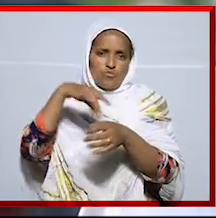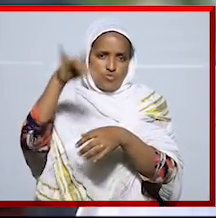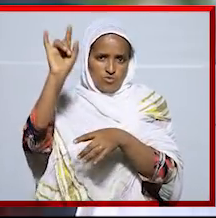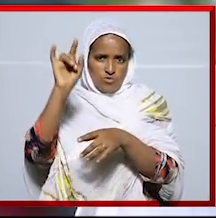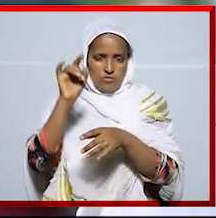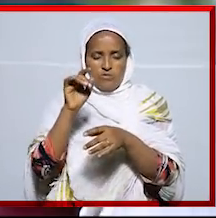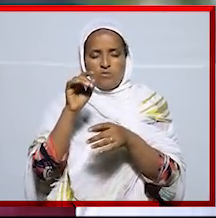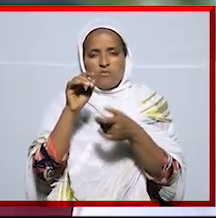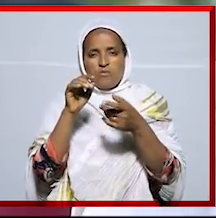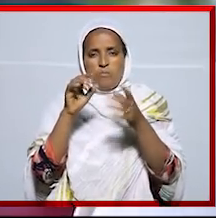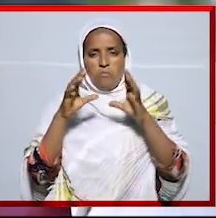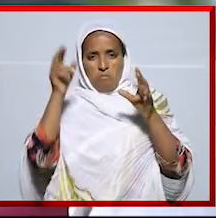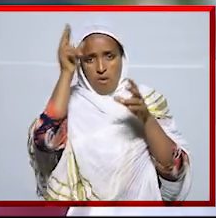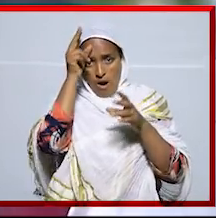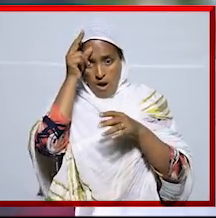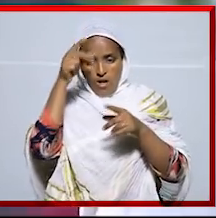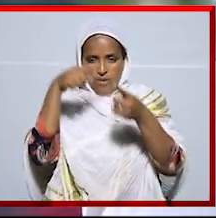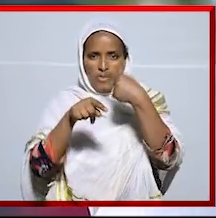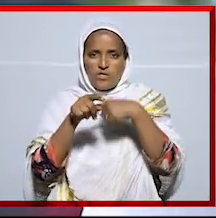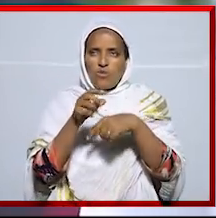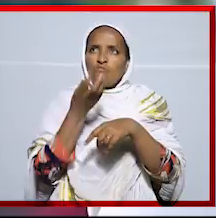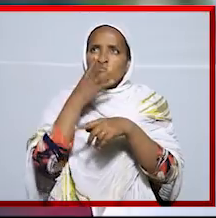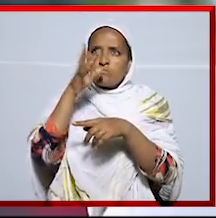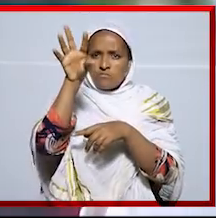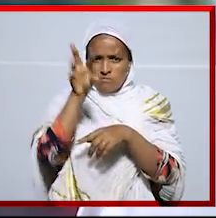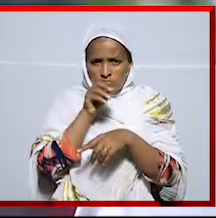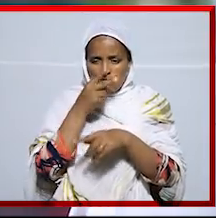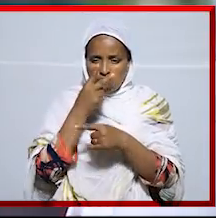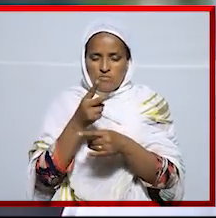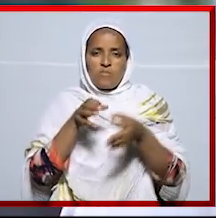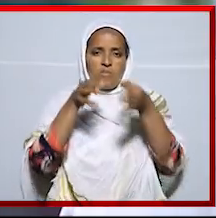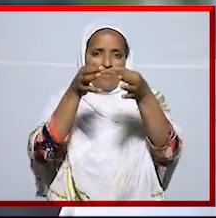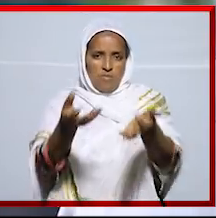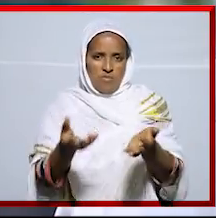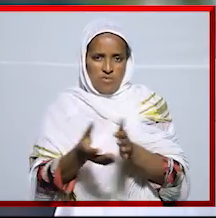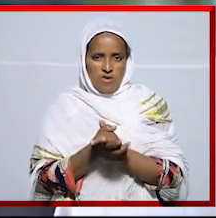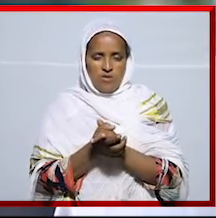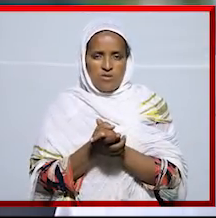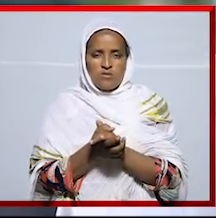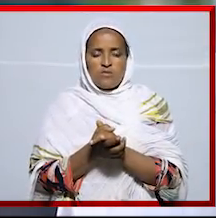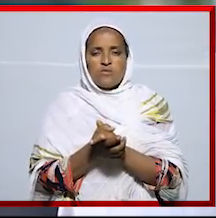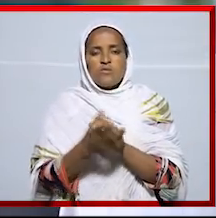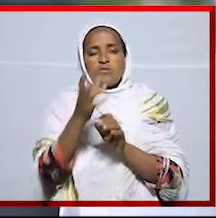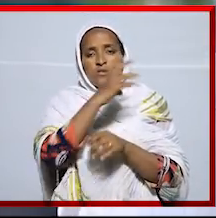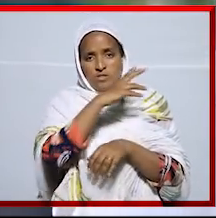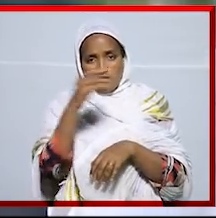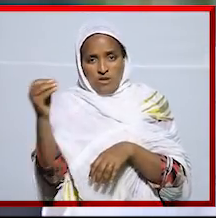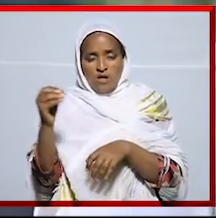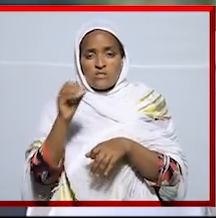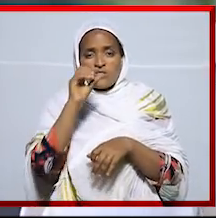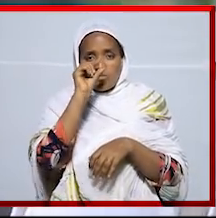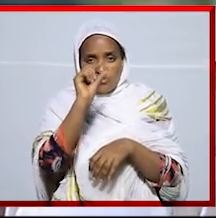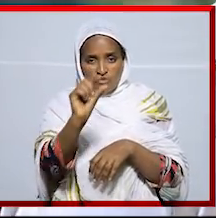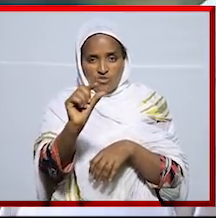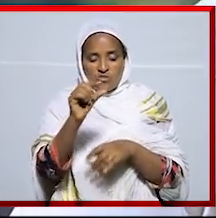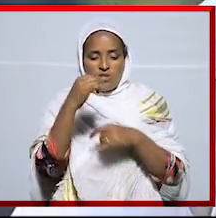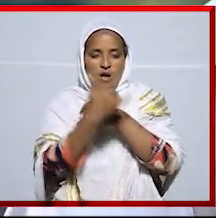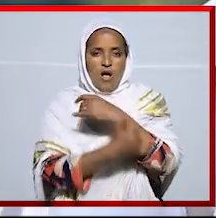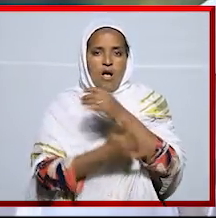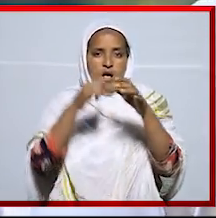ባህል ነው። ስለ ከዌስተርናይዜሽን የመጣውን ባህል ነው የሚያንጸባርቁት ብዬ ነው የማስበው። እና